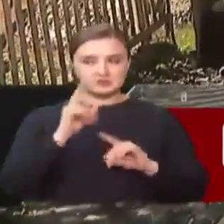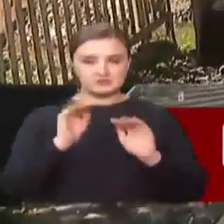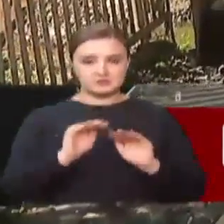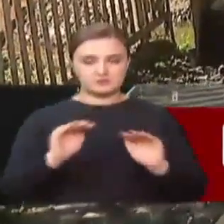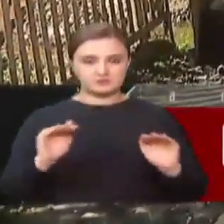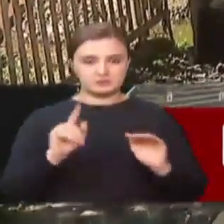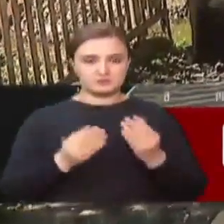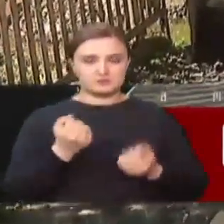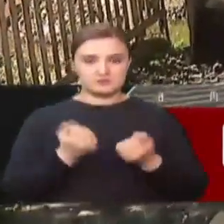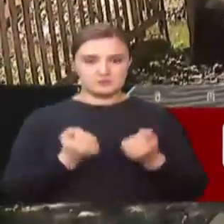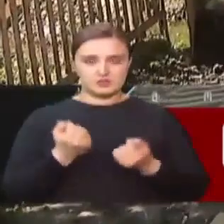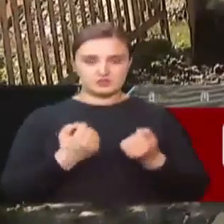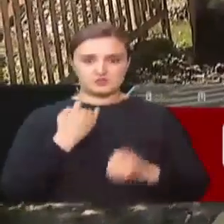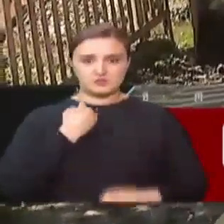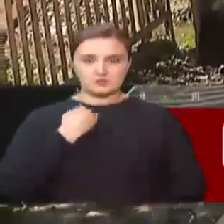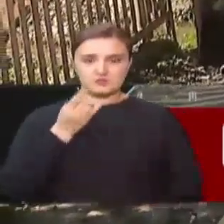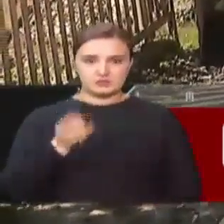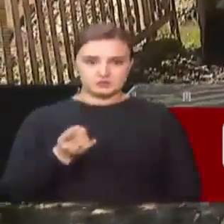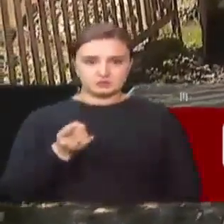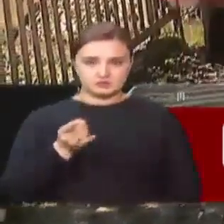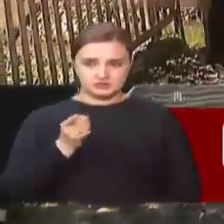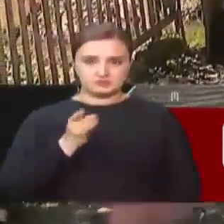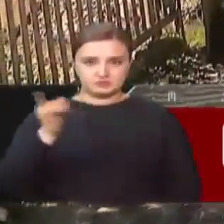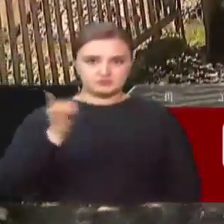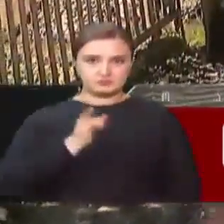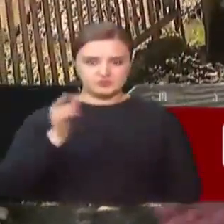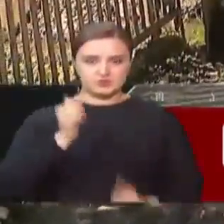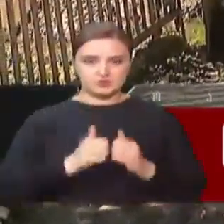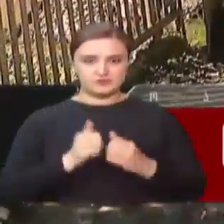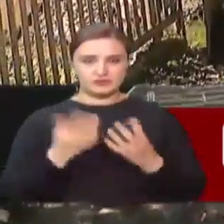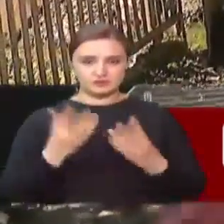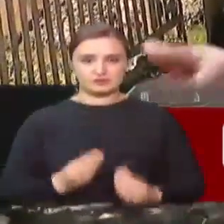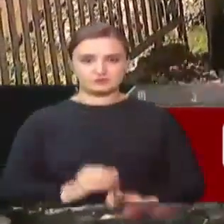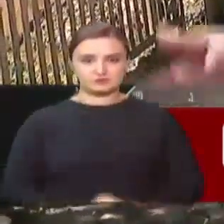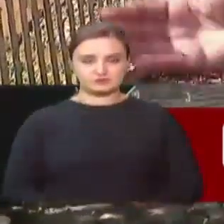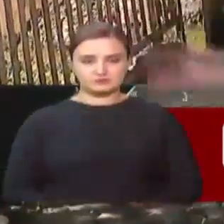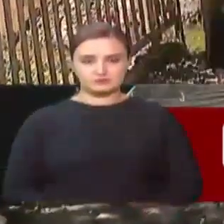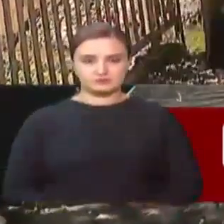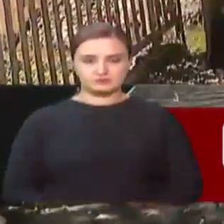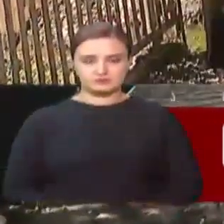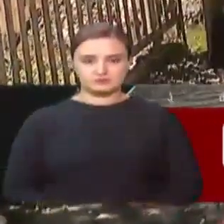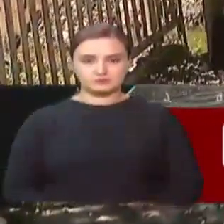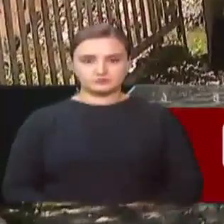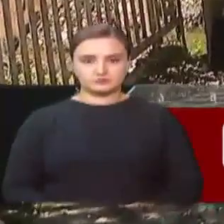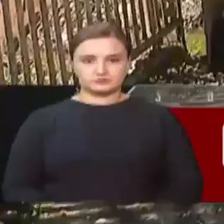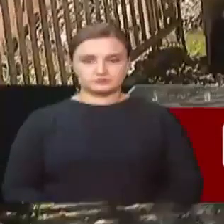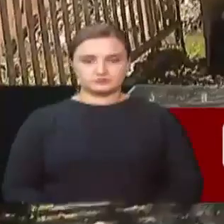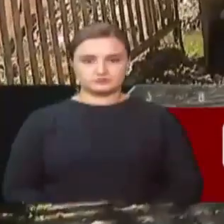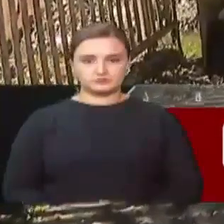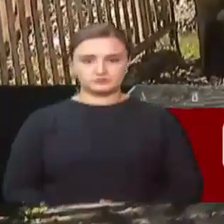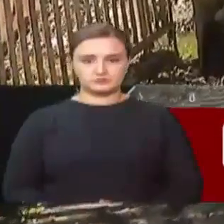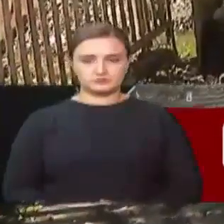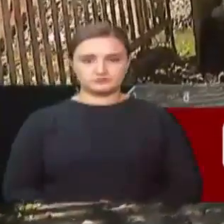მანქანა მანქანა მარშრუტკები დადიან მაგრამ მარშრუტკები ყოველდღე რო იარონ ხო გზა ნორმალ ორი ხო უნდა იყოს